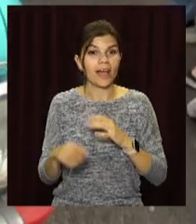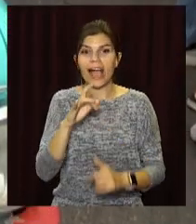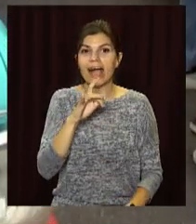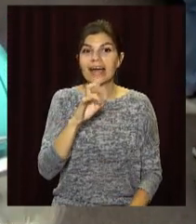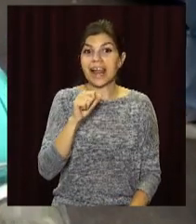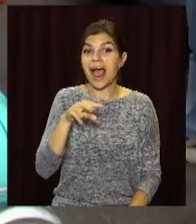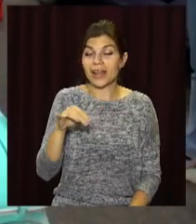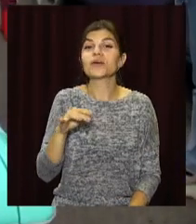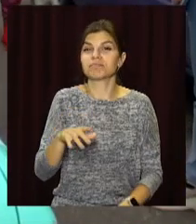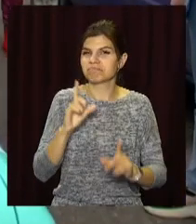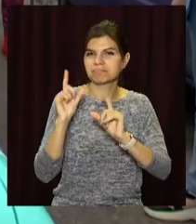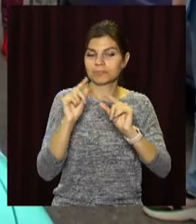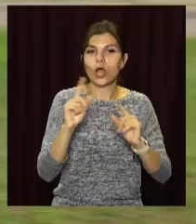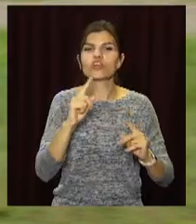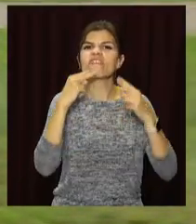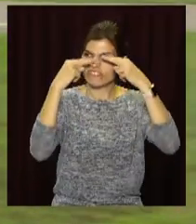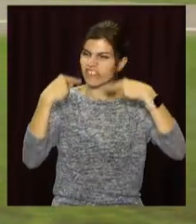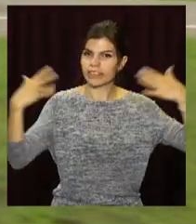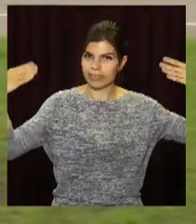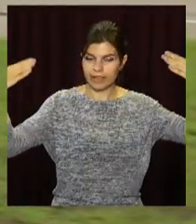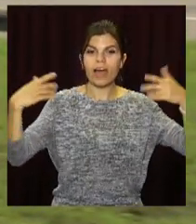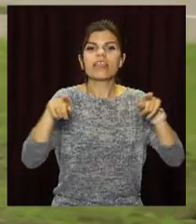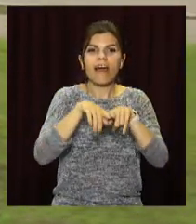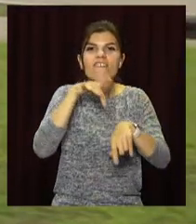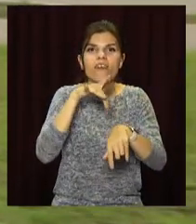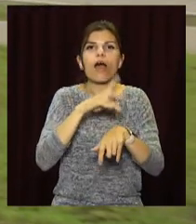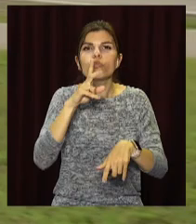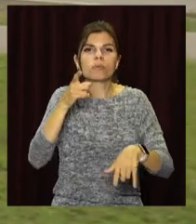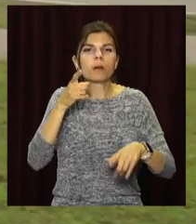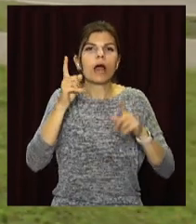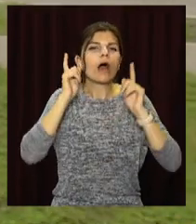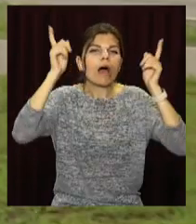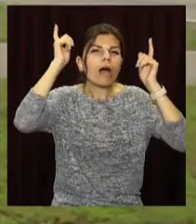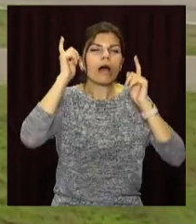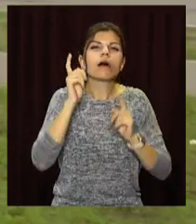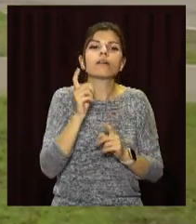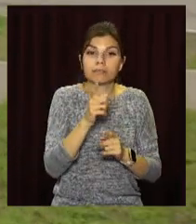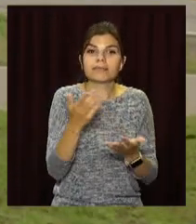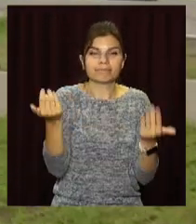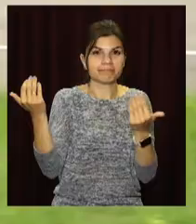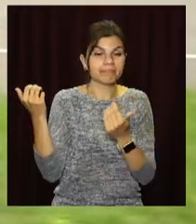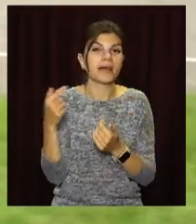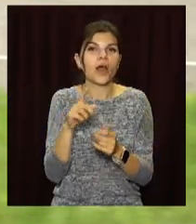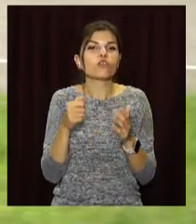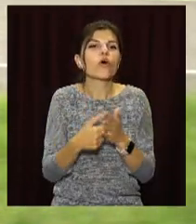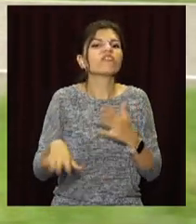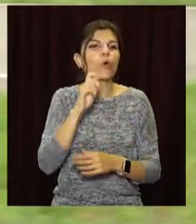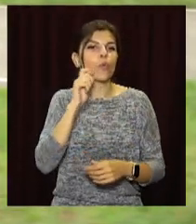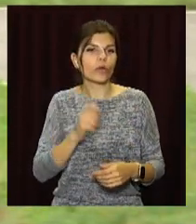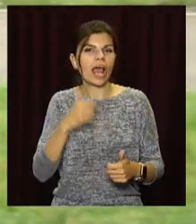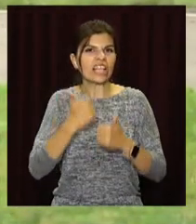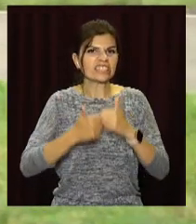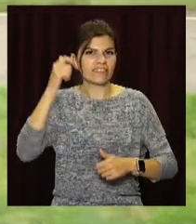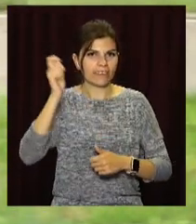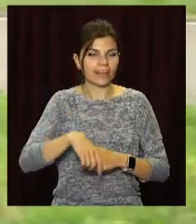Раліїсти вирушили країною, аби привернути увагу таких же фанатів унікальних автомобілів та закликати їх долучитися до всеукраїнської